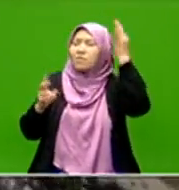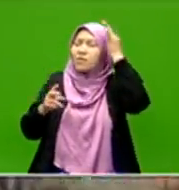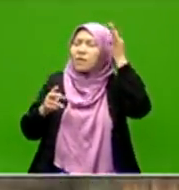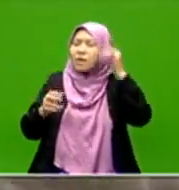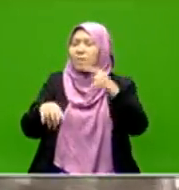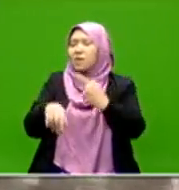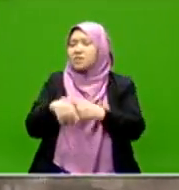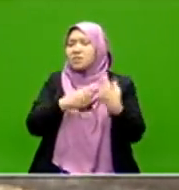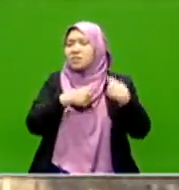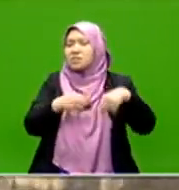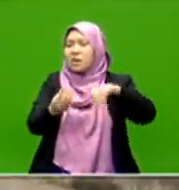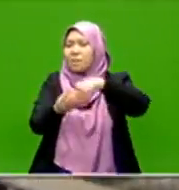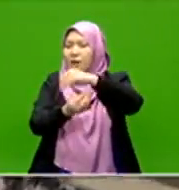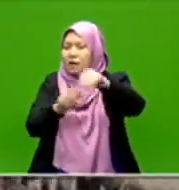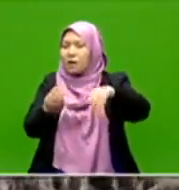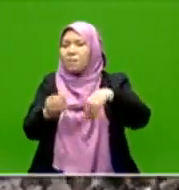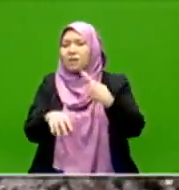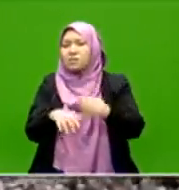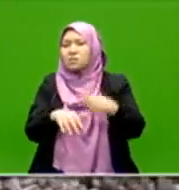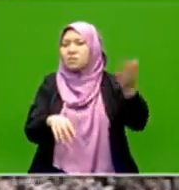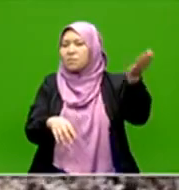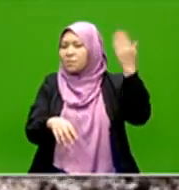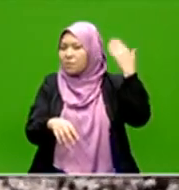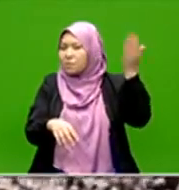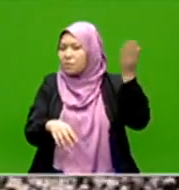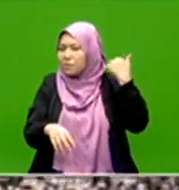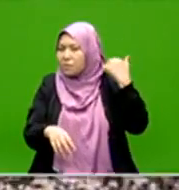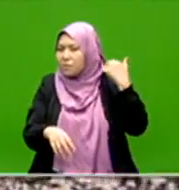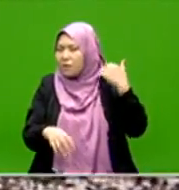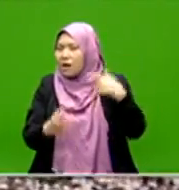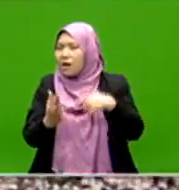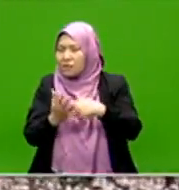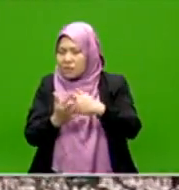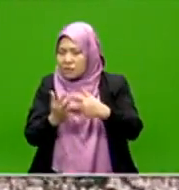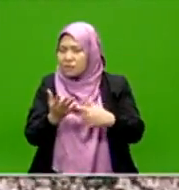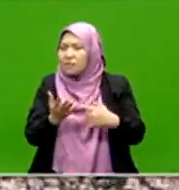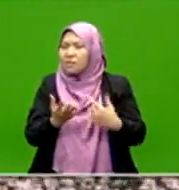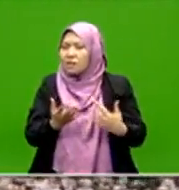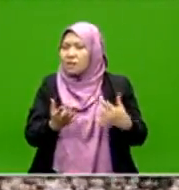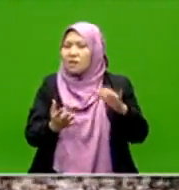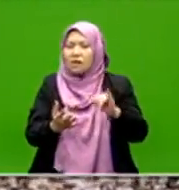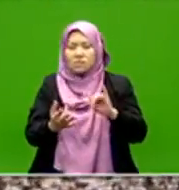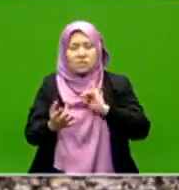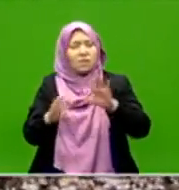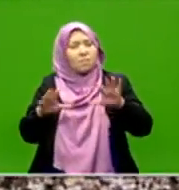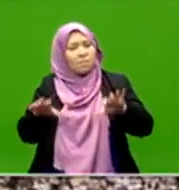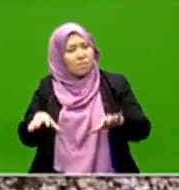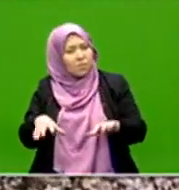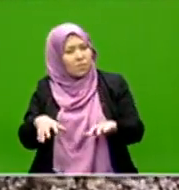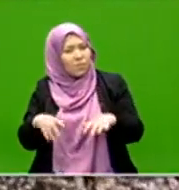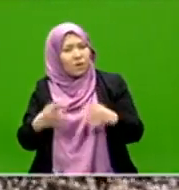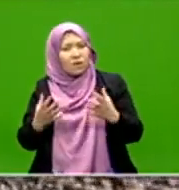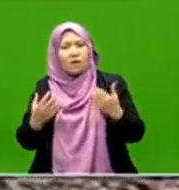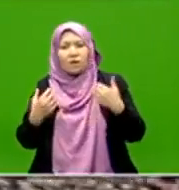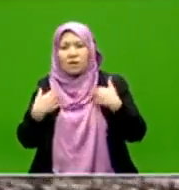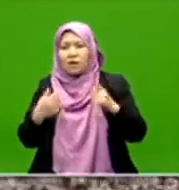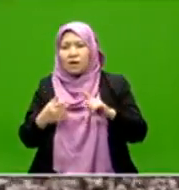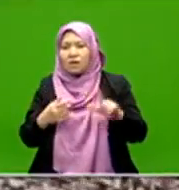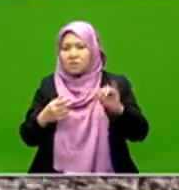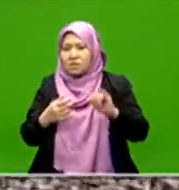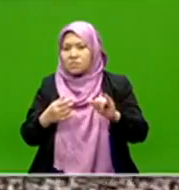saya alhamdulillah Ustaz Fazrul, antara yang saya lakukan ketika tawaf Ustaz, saya dah